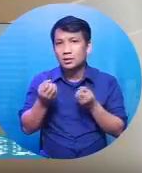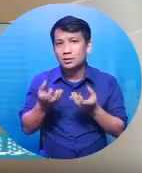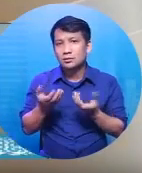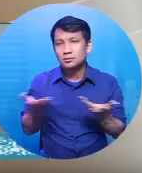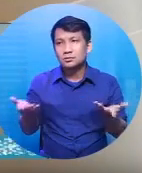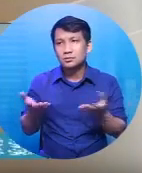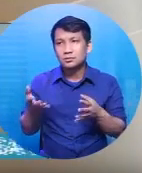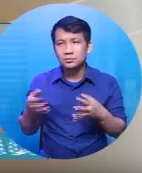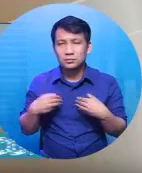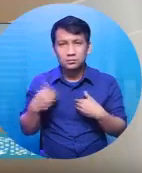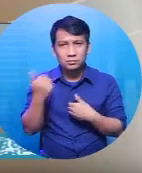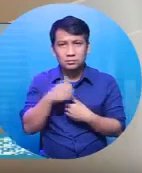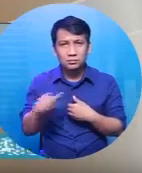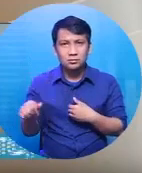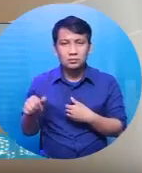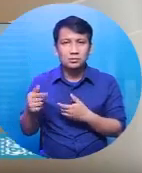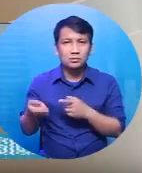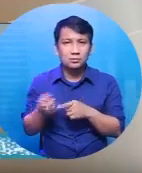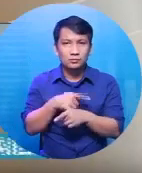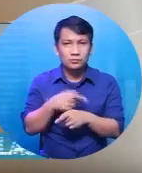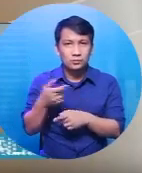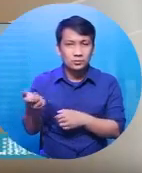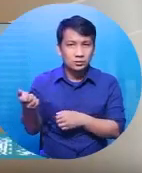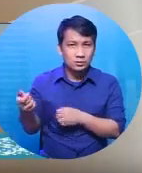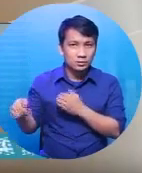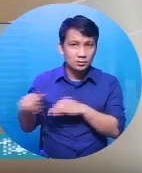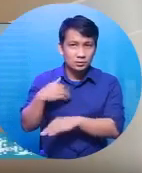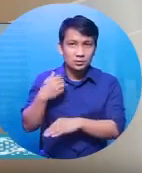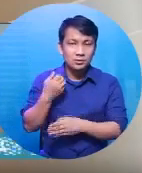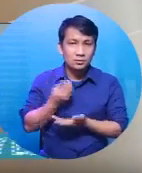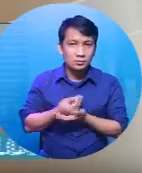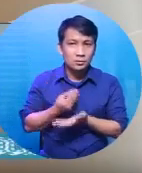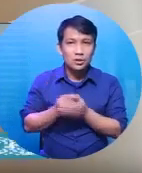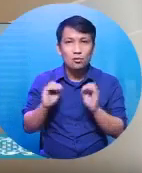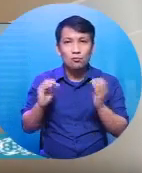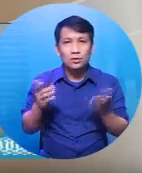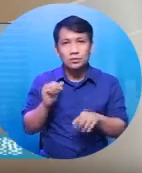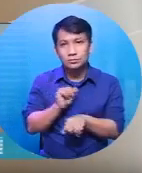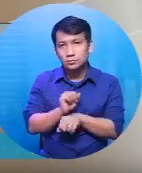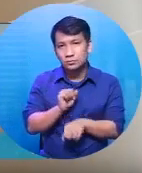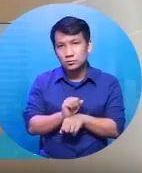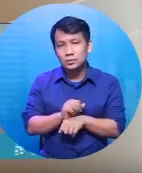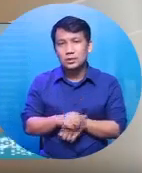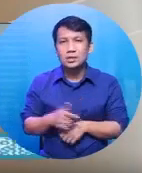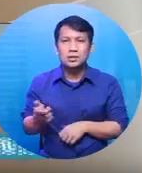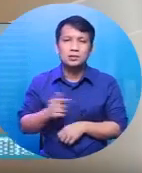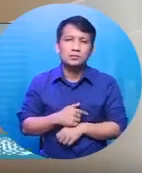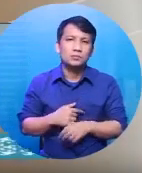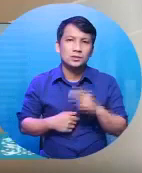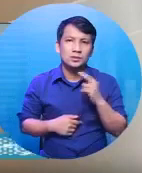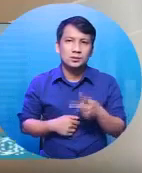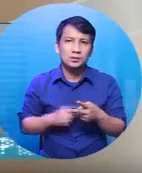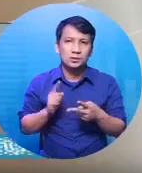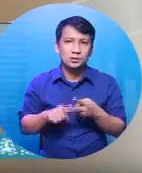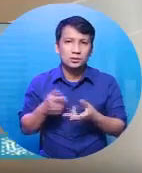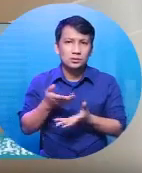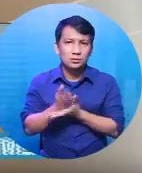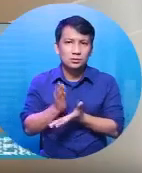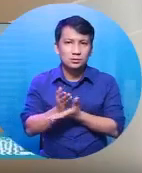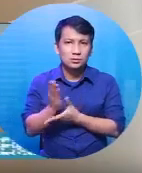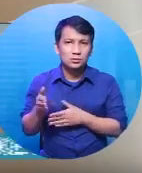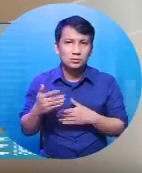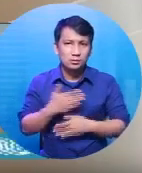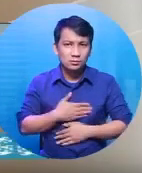kanila tumatanggap na lang pensyon galing sa gobyerno dahil wala pa rin trabaho. Now, pangalawa, Nay, may karapatan naman din siya,